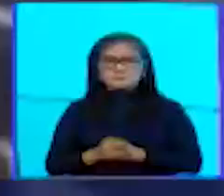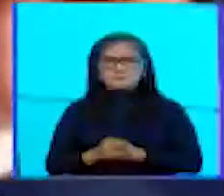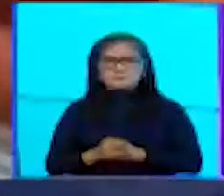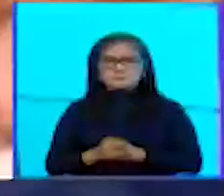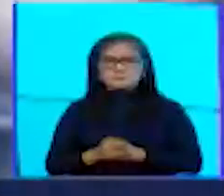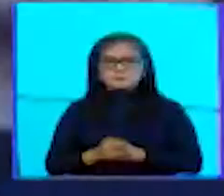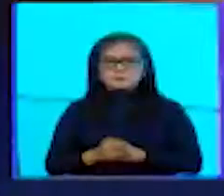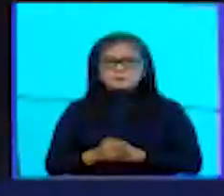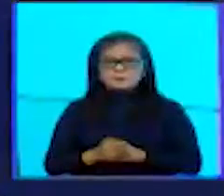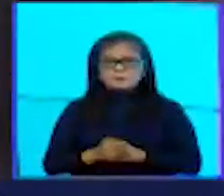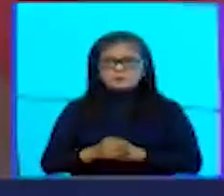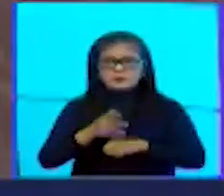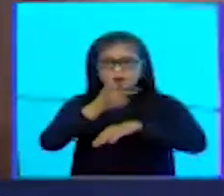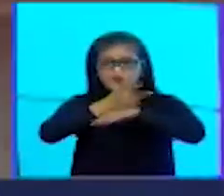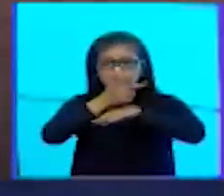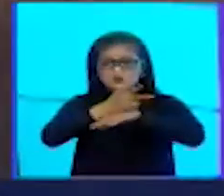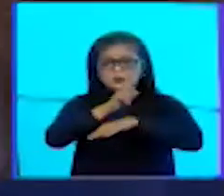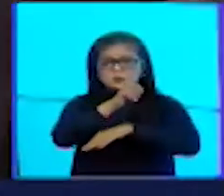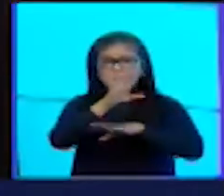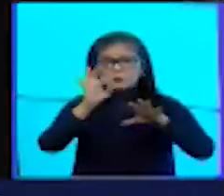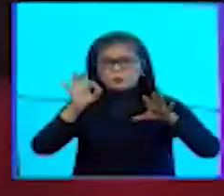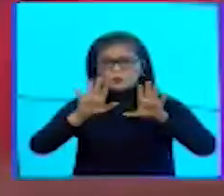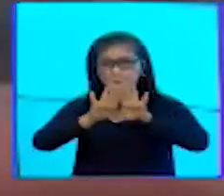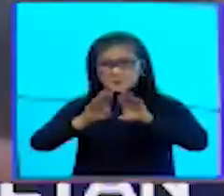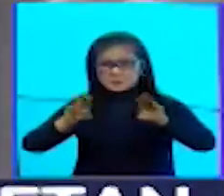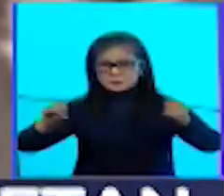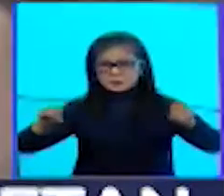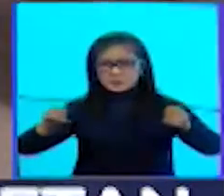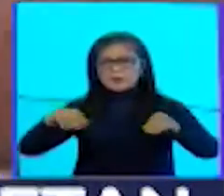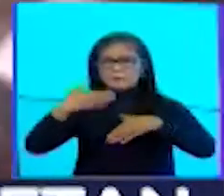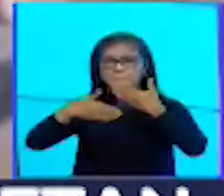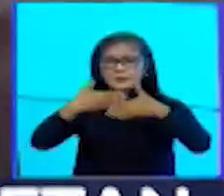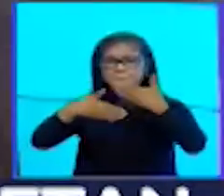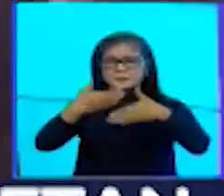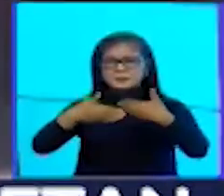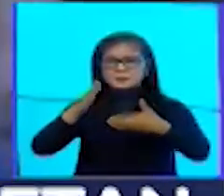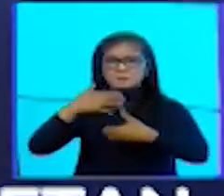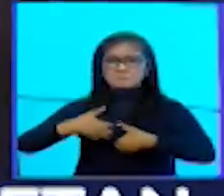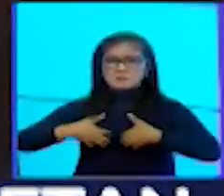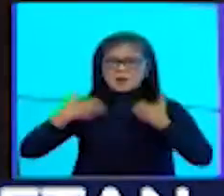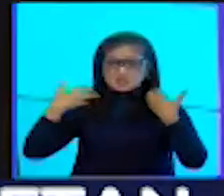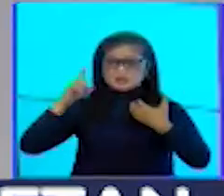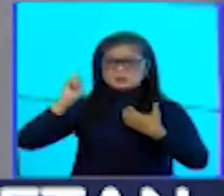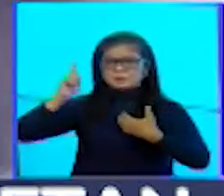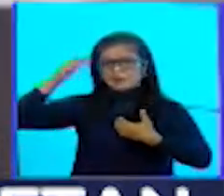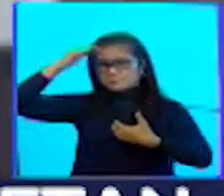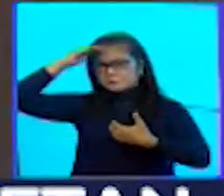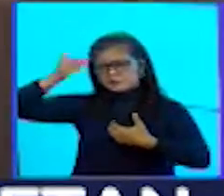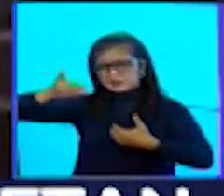Dalam rekaman video amatir, puluhan karyawan pabrik menumpahkan kekesalannya dan turun dari bus yang mereka tumpangi di ruas Tol Cikarang